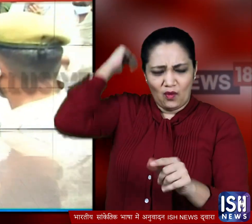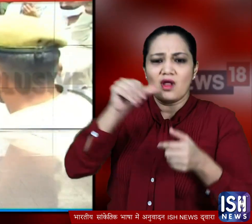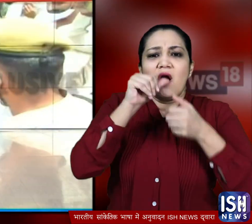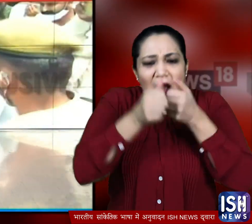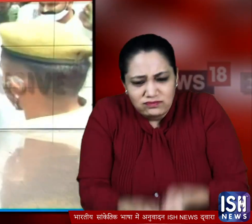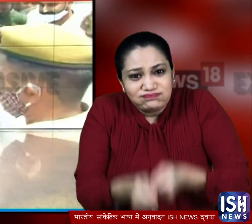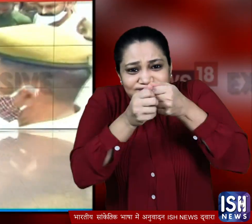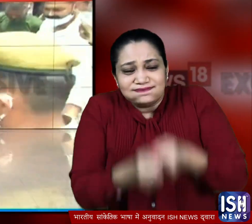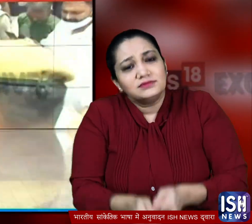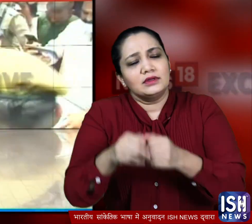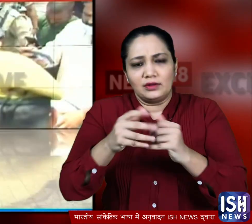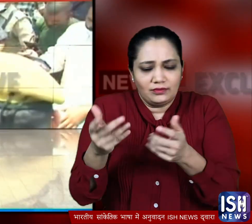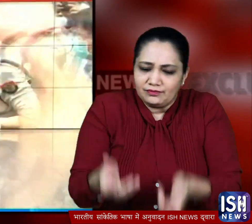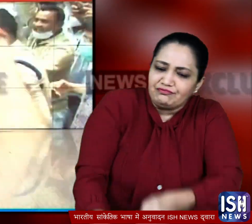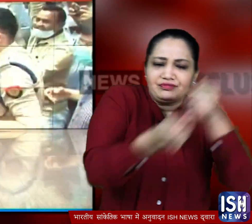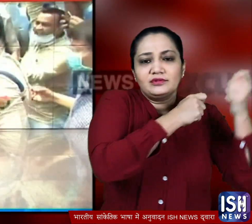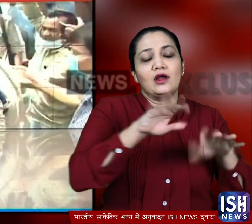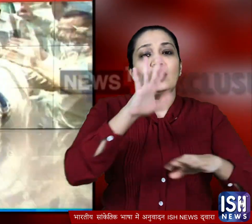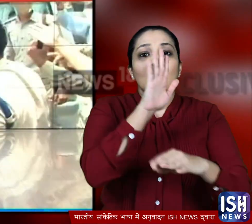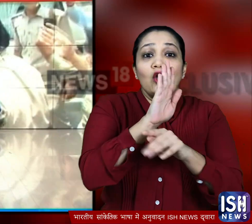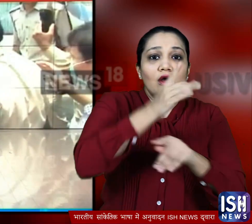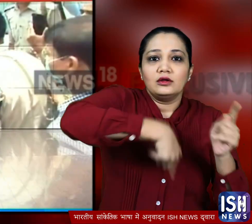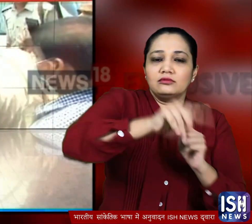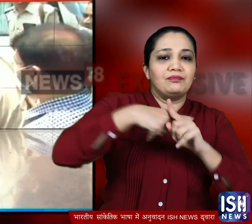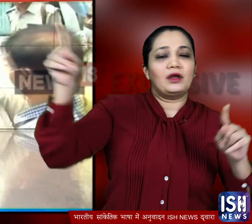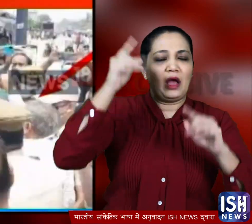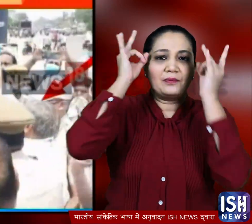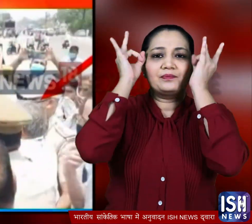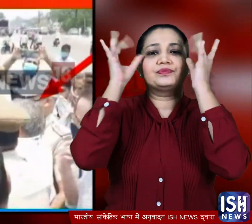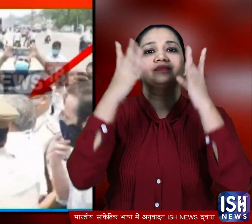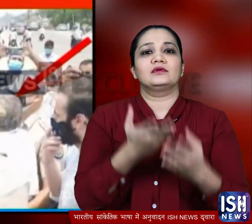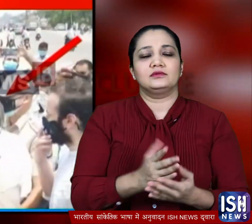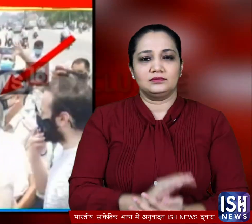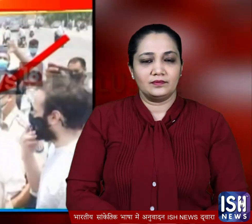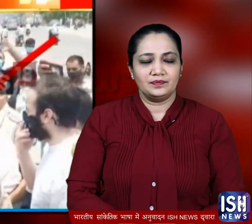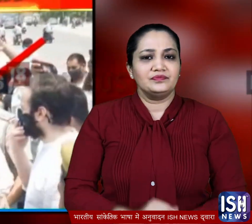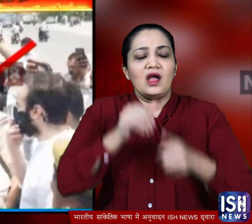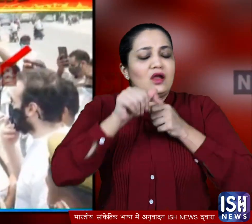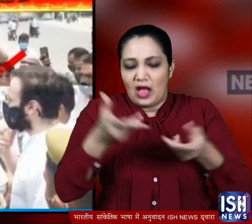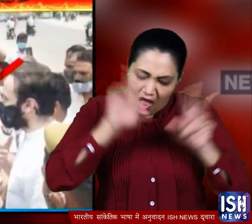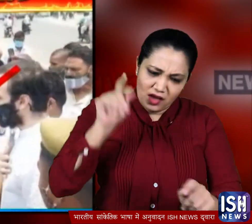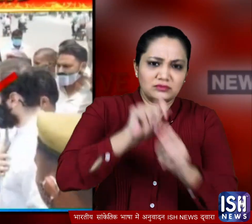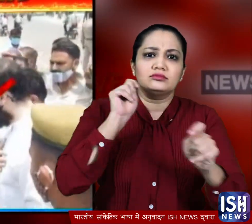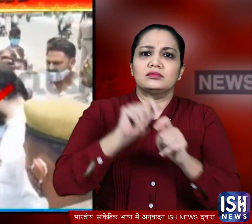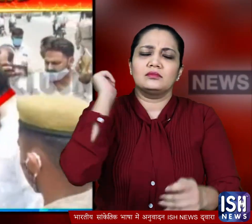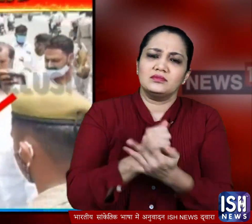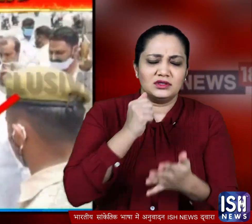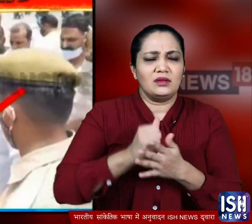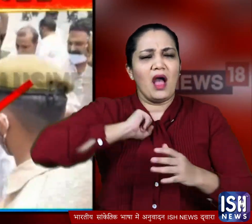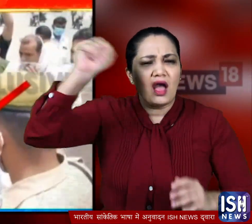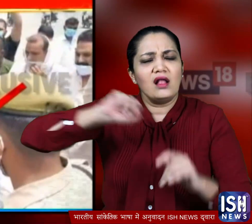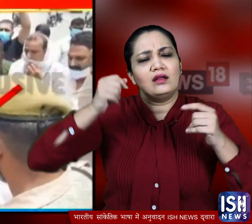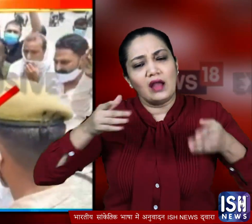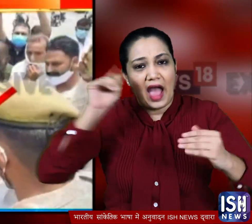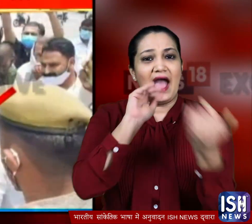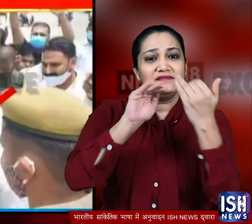पुराना हैंडपंप उखड़वा दिया था, जिसके विरोध में कांग्रेस नेता सड़कों पर उतर आए। और हैंडपंप फिर से लगवाने की मांग करते हुए हाईवे